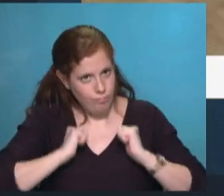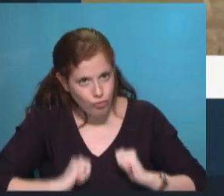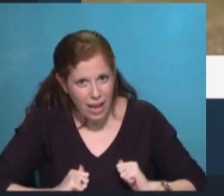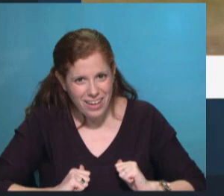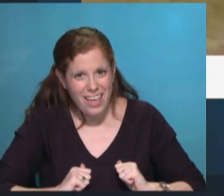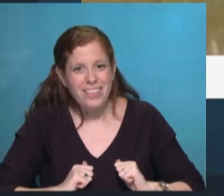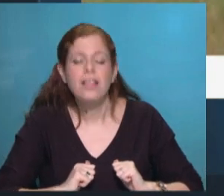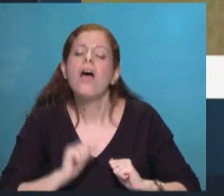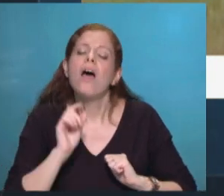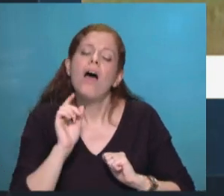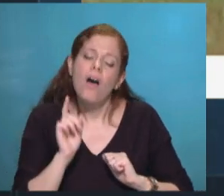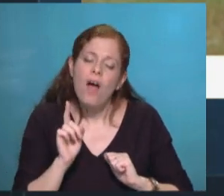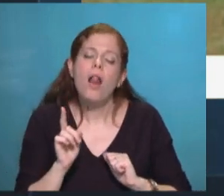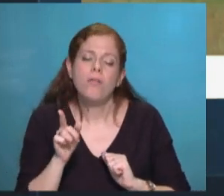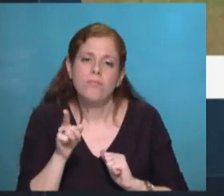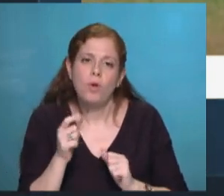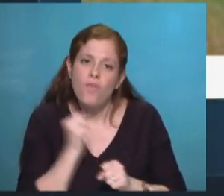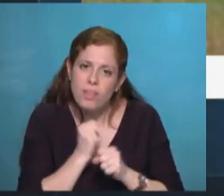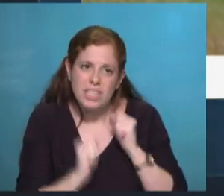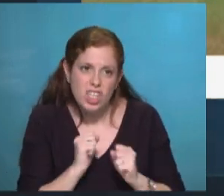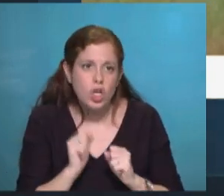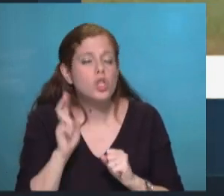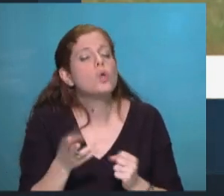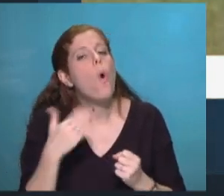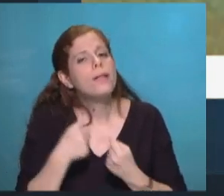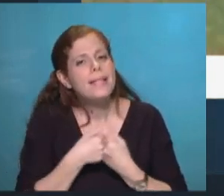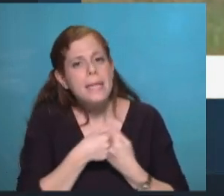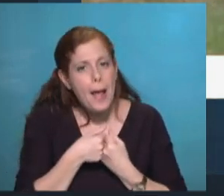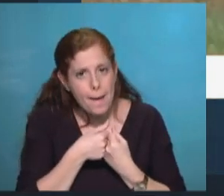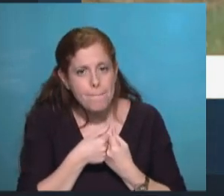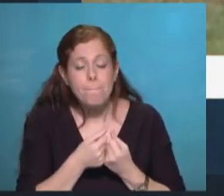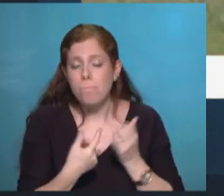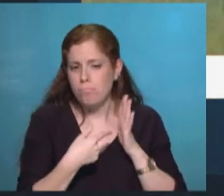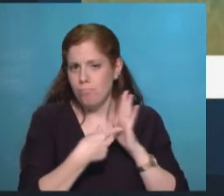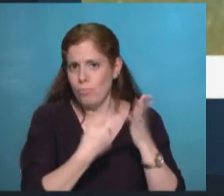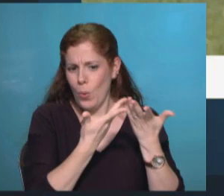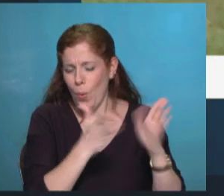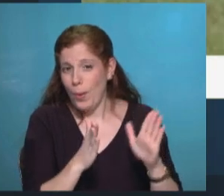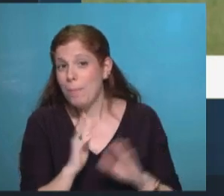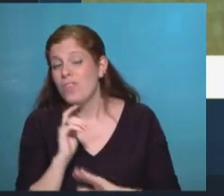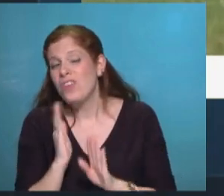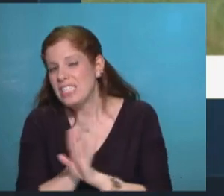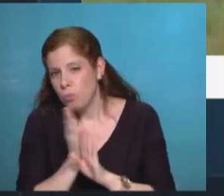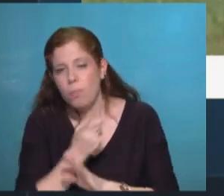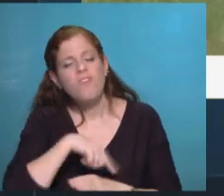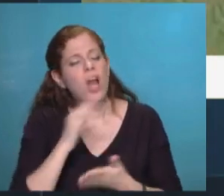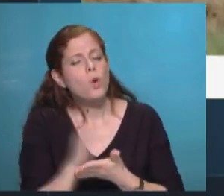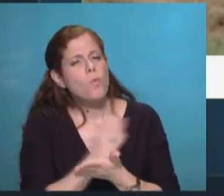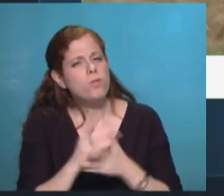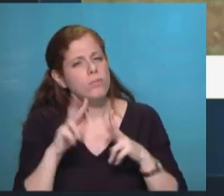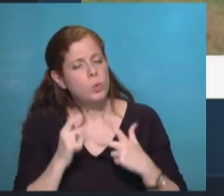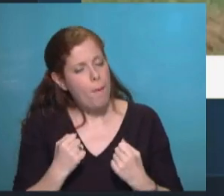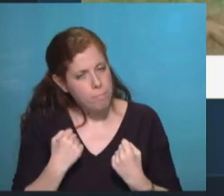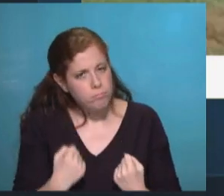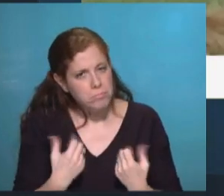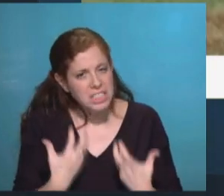מאוד. נכונו לנו עוד אתגרים גלויים וסמויים, ואנחנו ערוכים בצורה מאוד מאוד מסיבית בשטח, ואתם